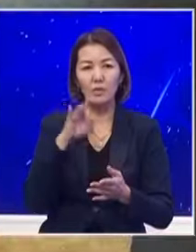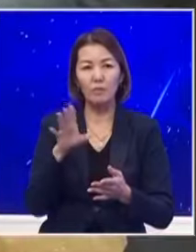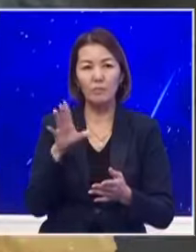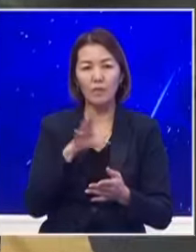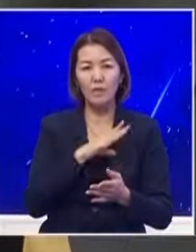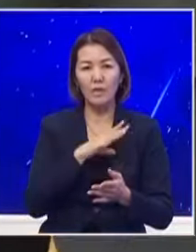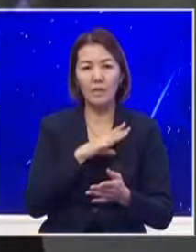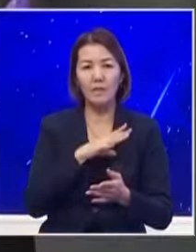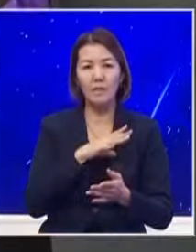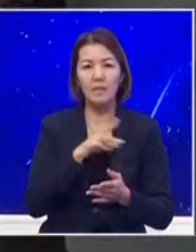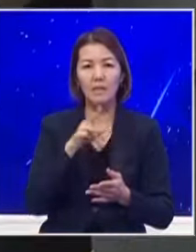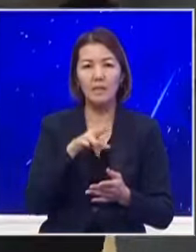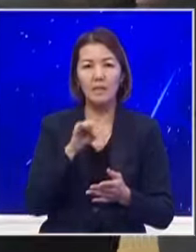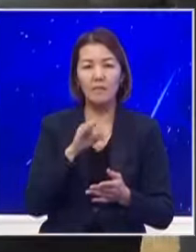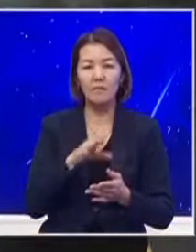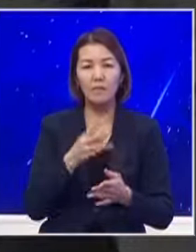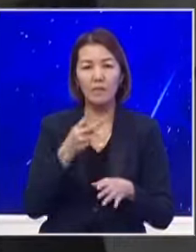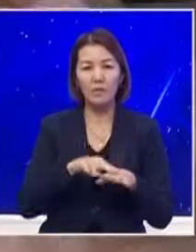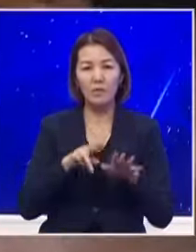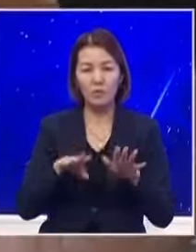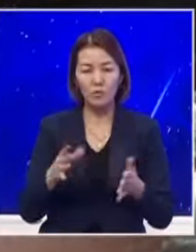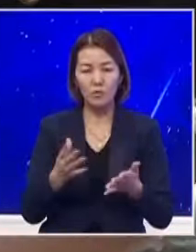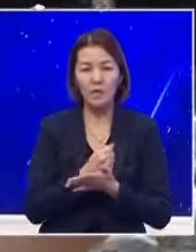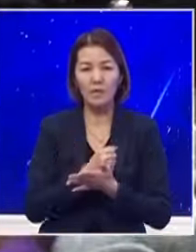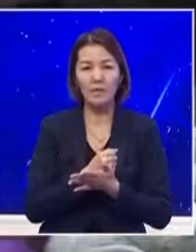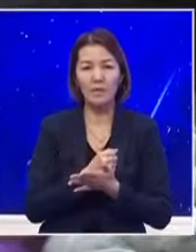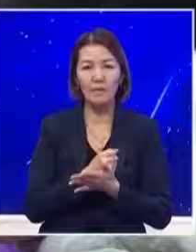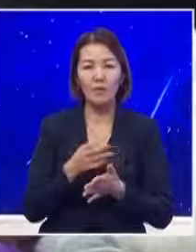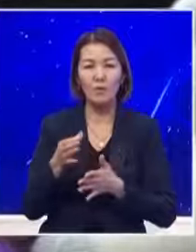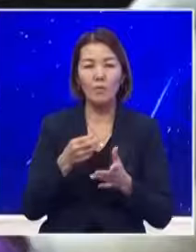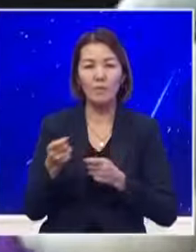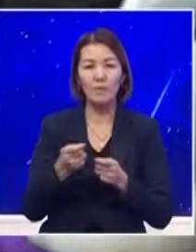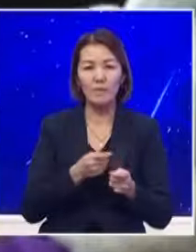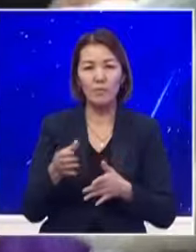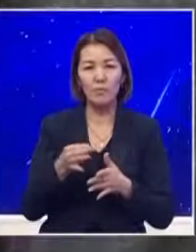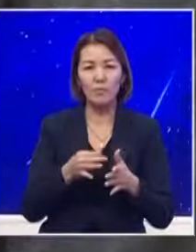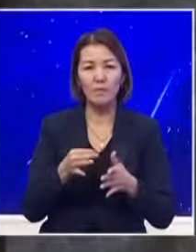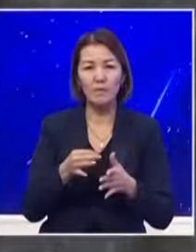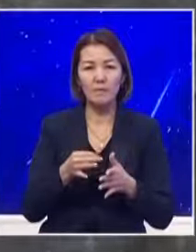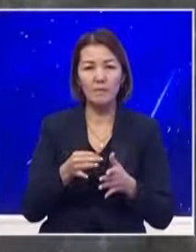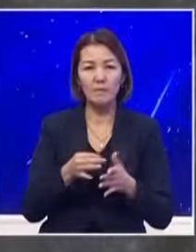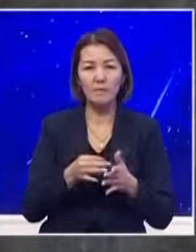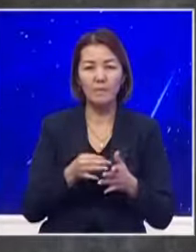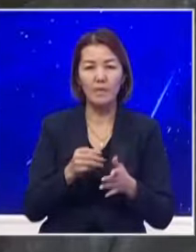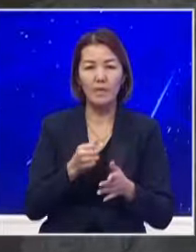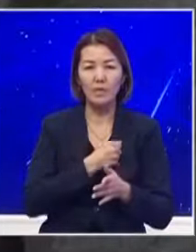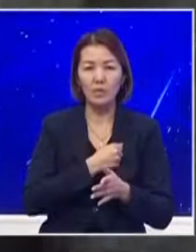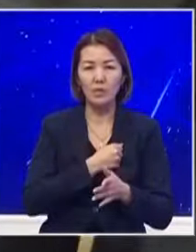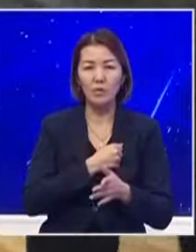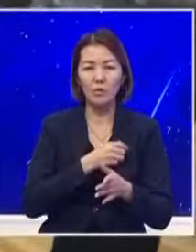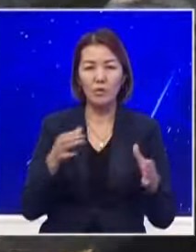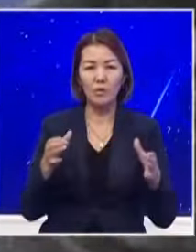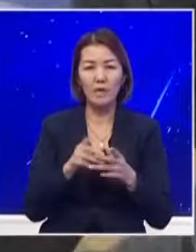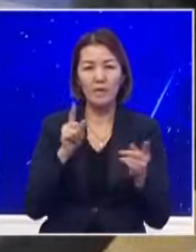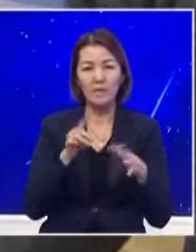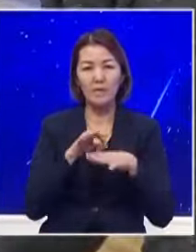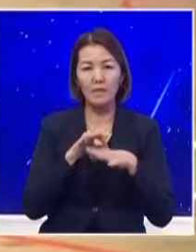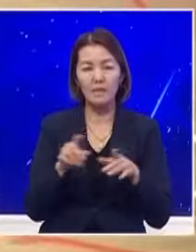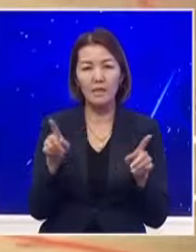Дельфируза Омарбаева 2-ші орыннан көрінді. Жүлдегерлерді облыс әкімдігі мен облыс мәслихатының өкілдері және жанкүйерлері қарсы